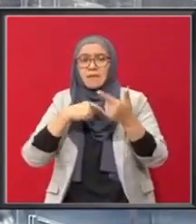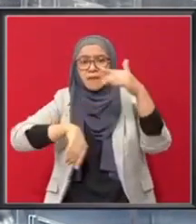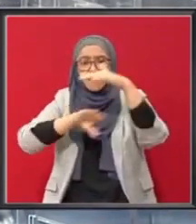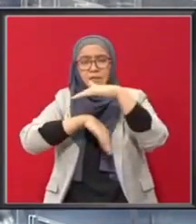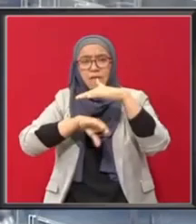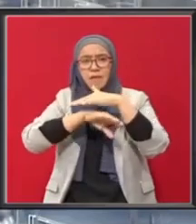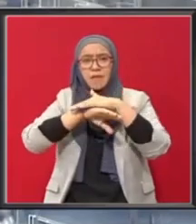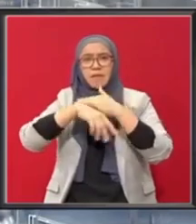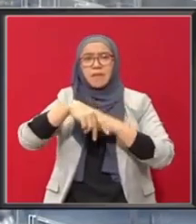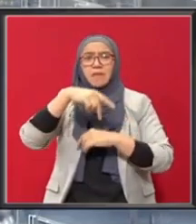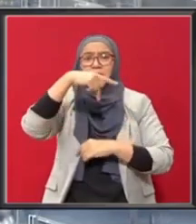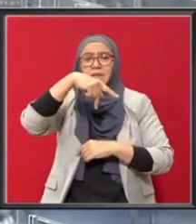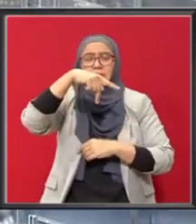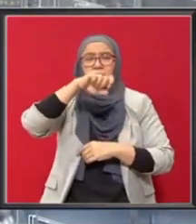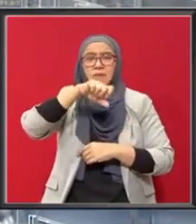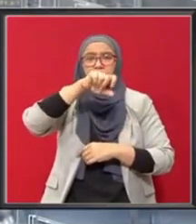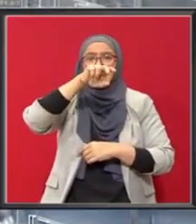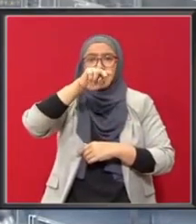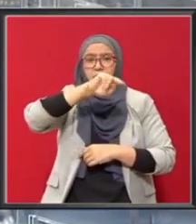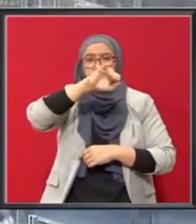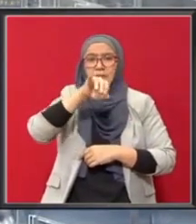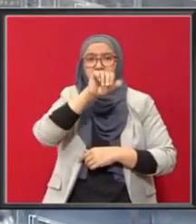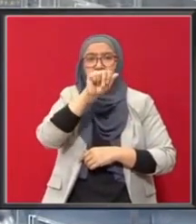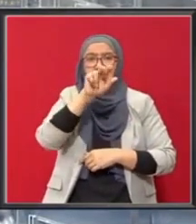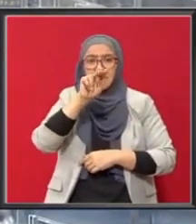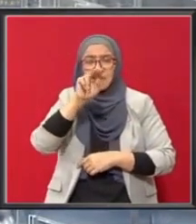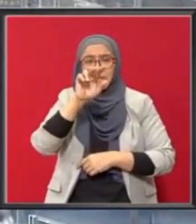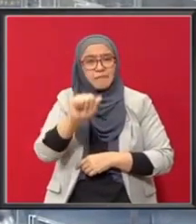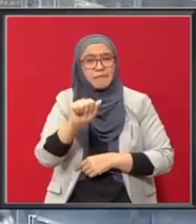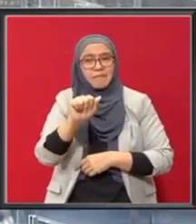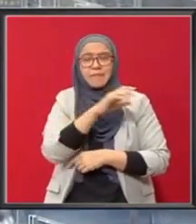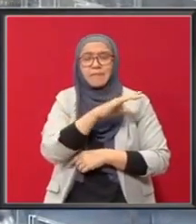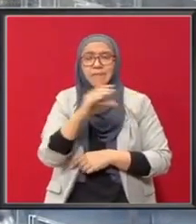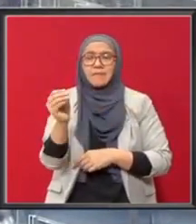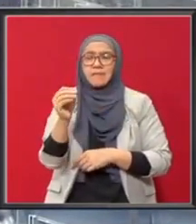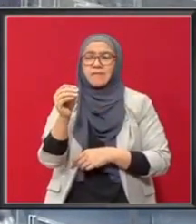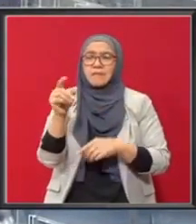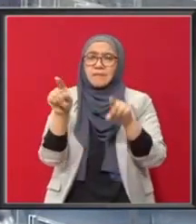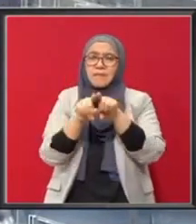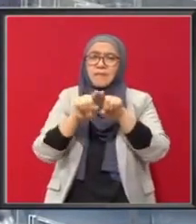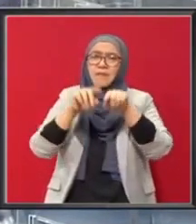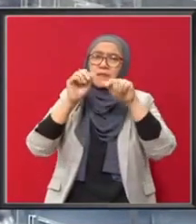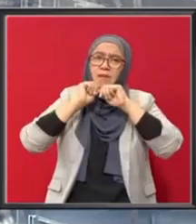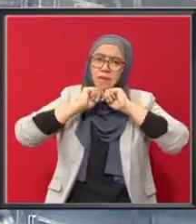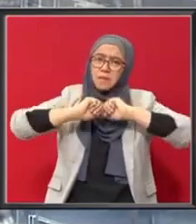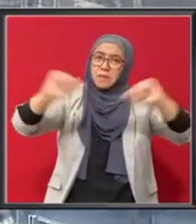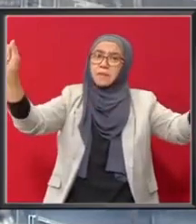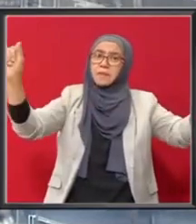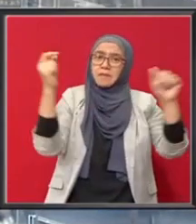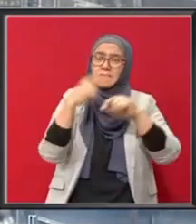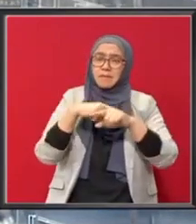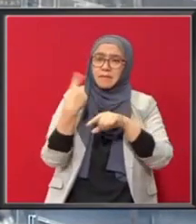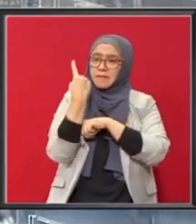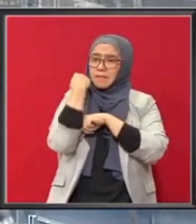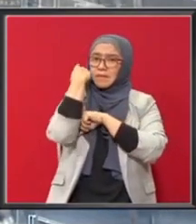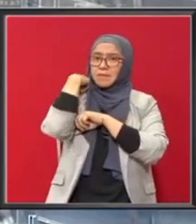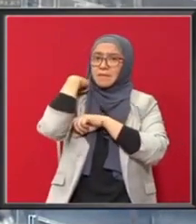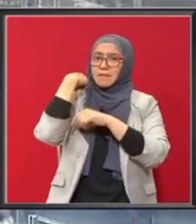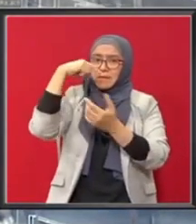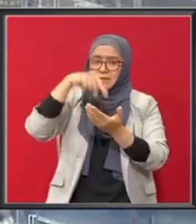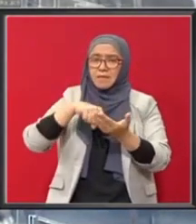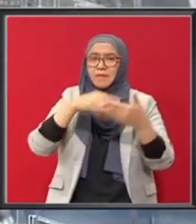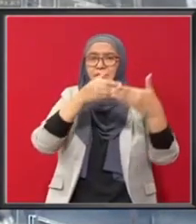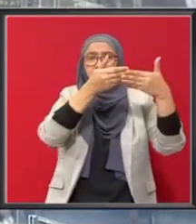bawah plan channel semula ekonomi negara seperti mana bencana yang telah di warkan sebelum ini